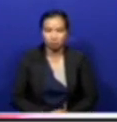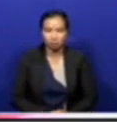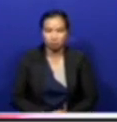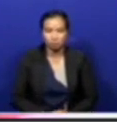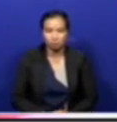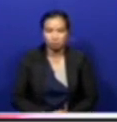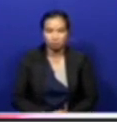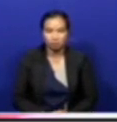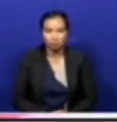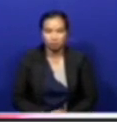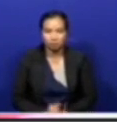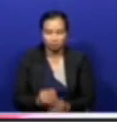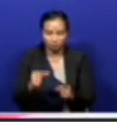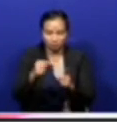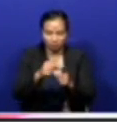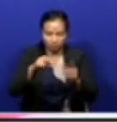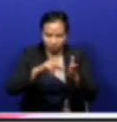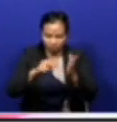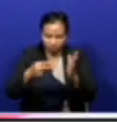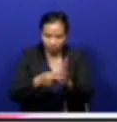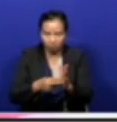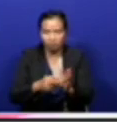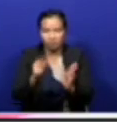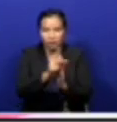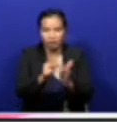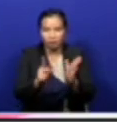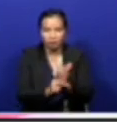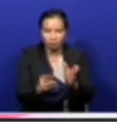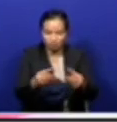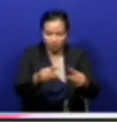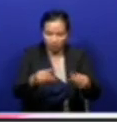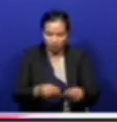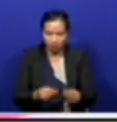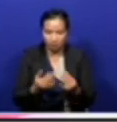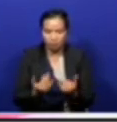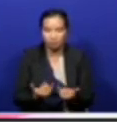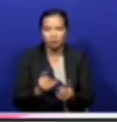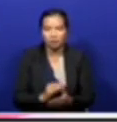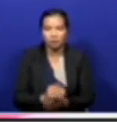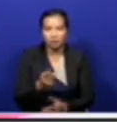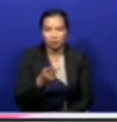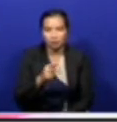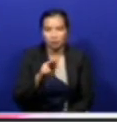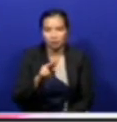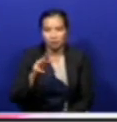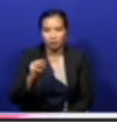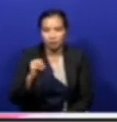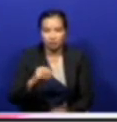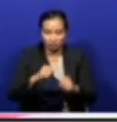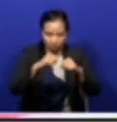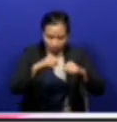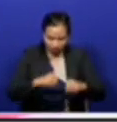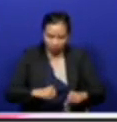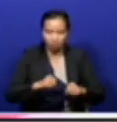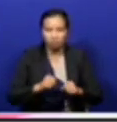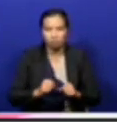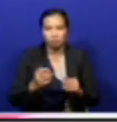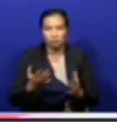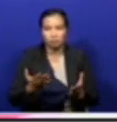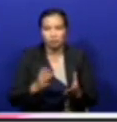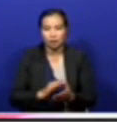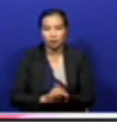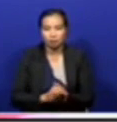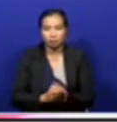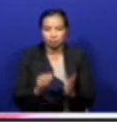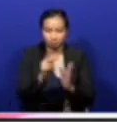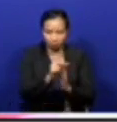มันจะถูกตีความว่ากฎหมายฉบับนี้เนี่ยคณะรัฐมนตรีไม่ได้มีความเห็นชอบว่าเป็นไม่ได้บอกว่าเป็นก